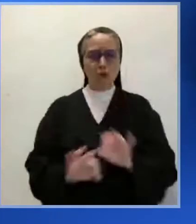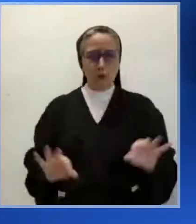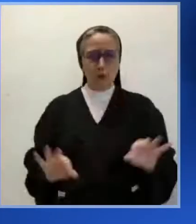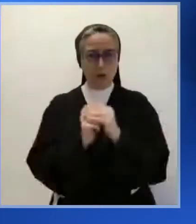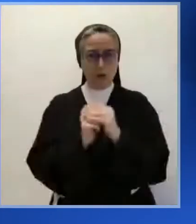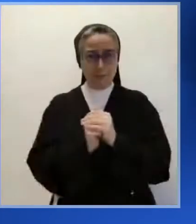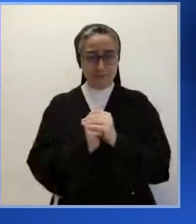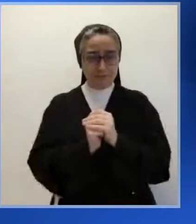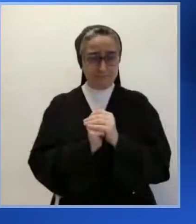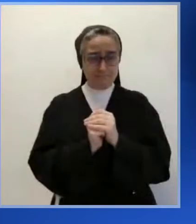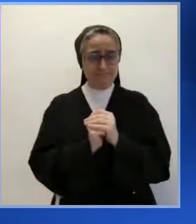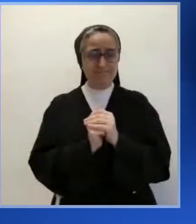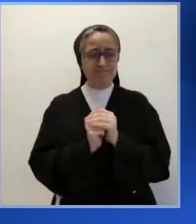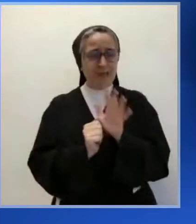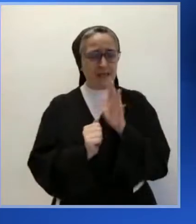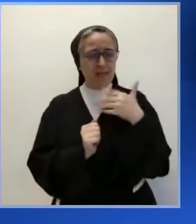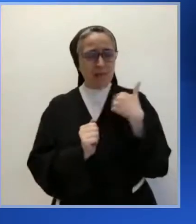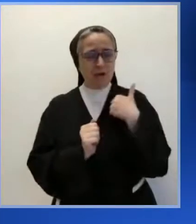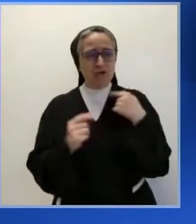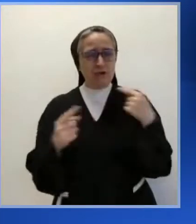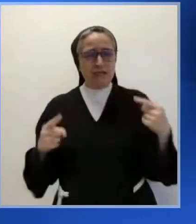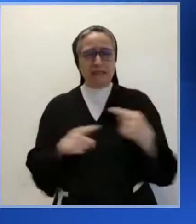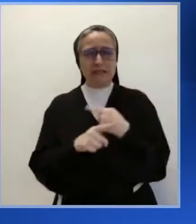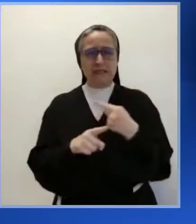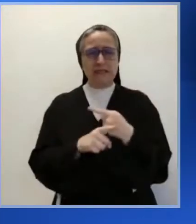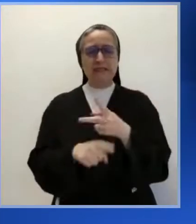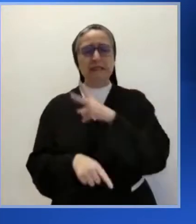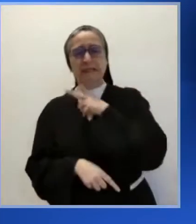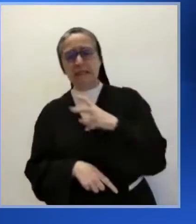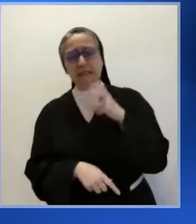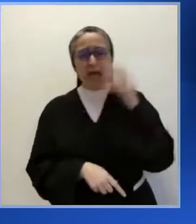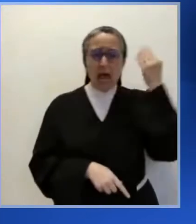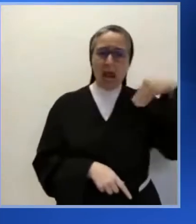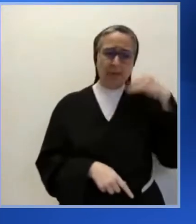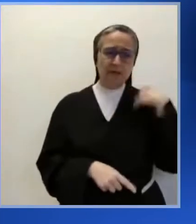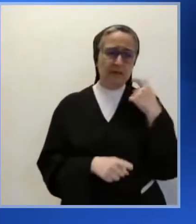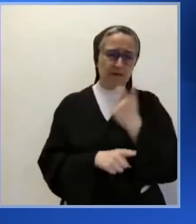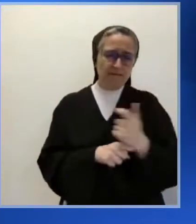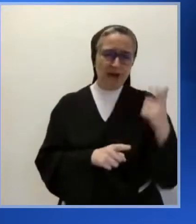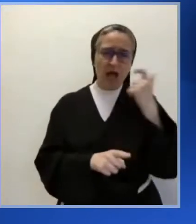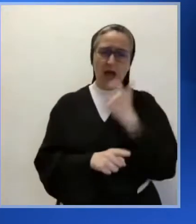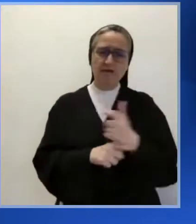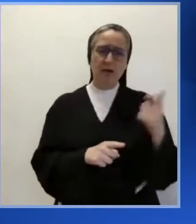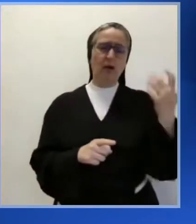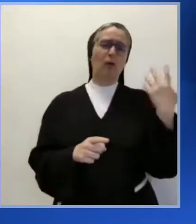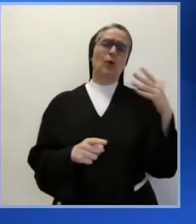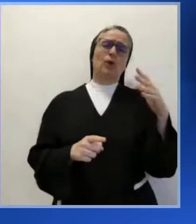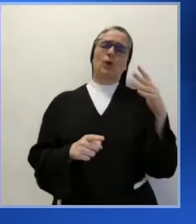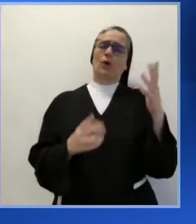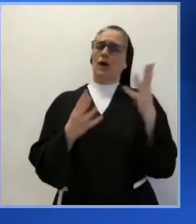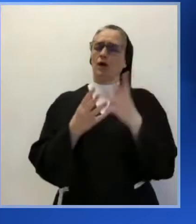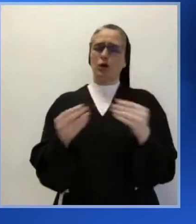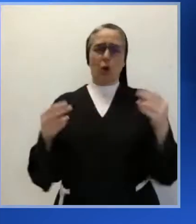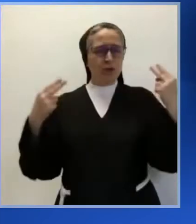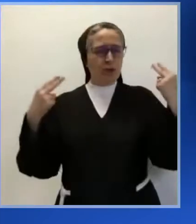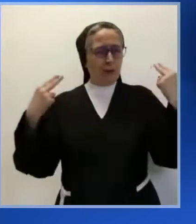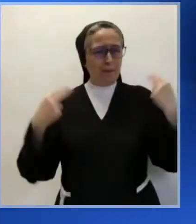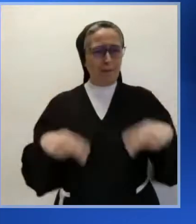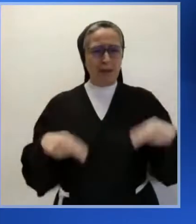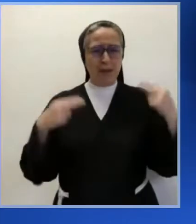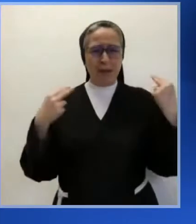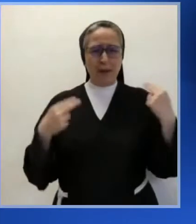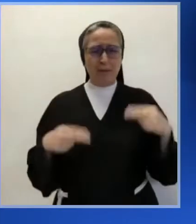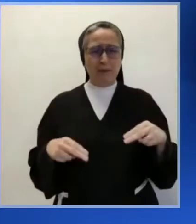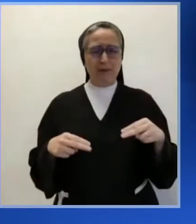Ricordiamo le continue tensioni tra israeliani e palestinesi che si trascinano senza soluzione, con sempre